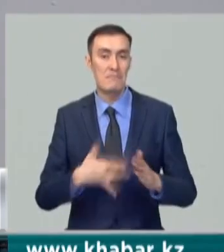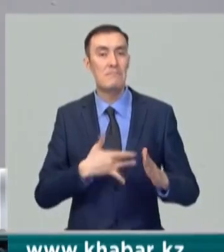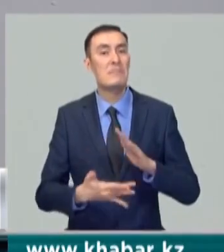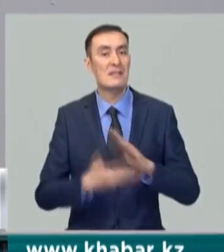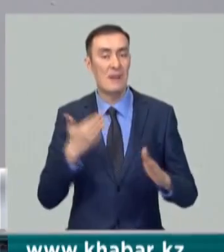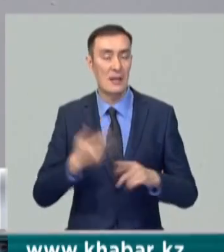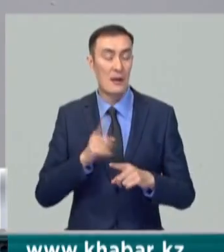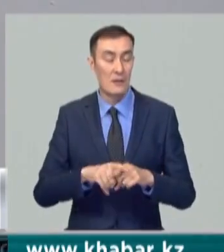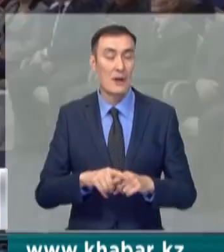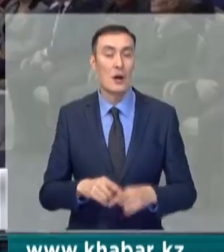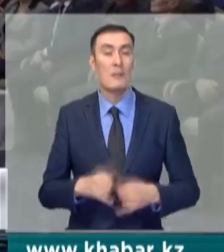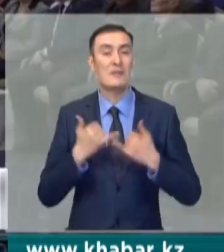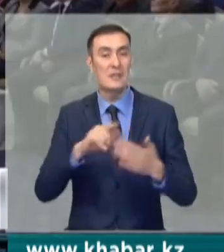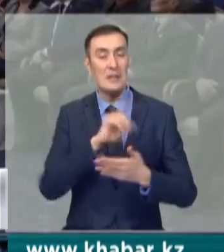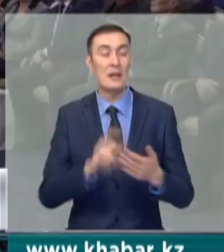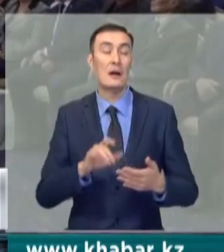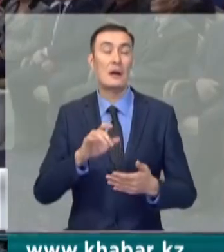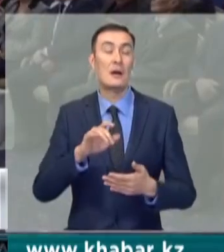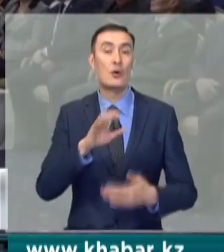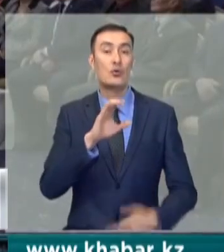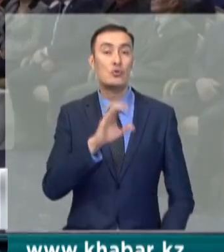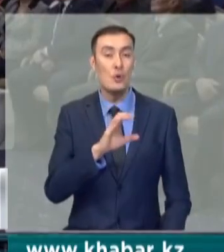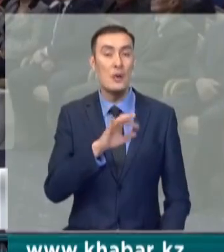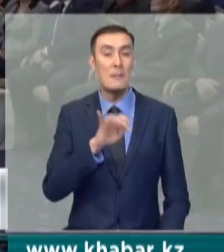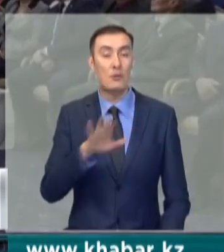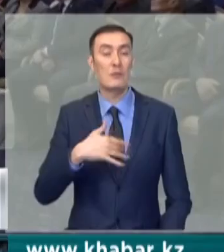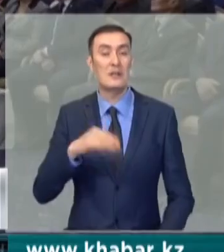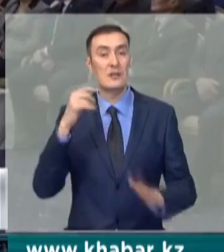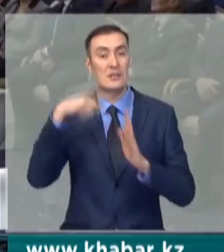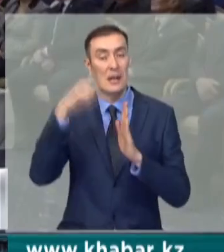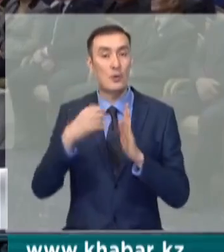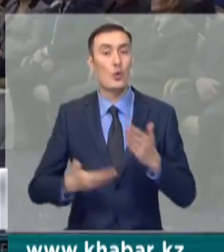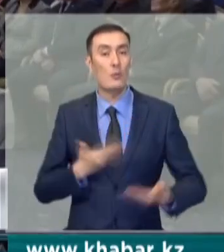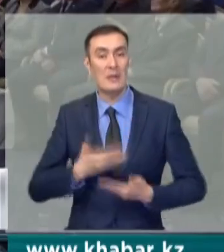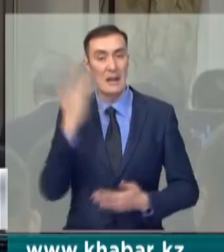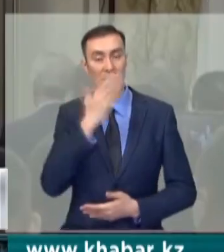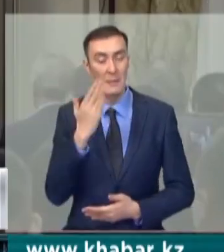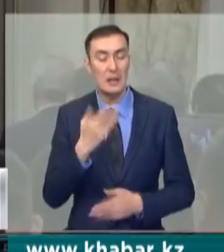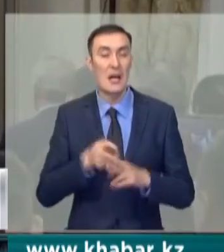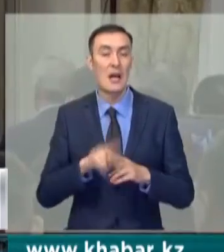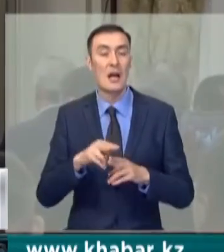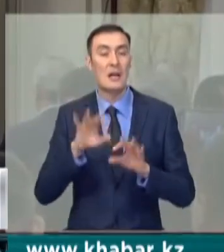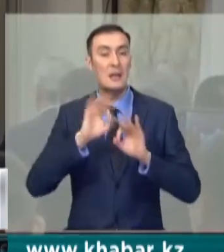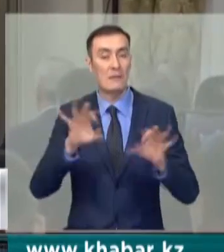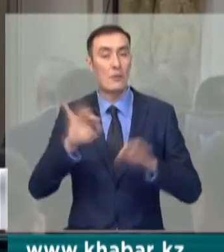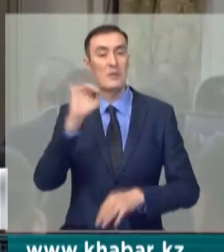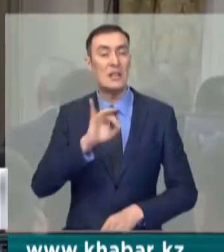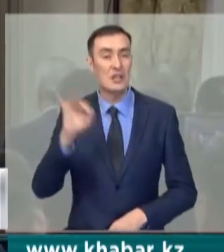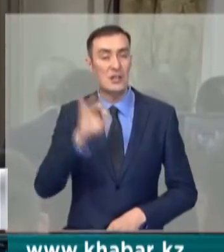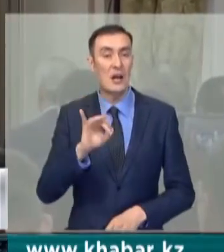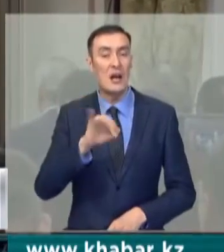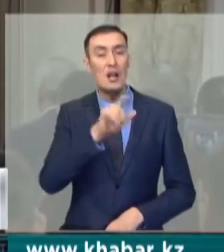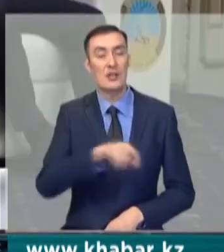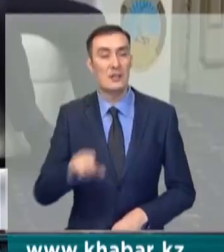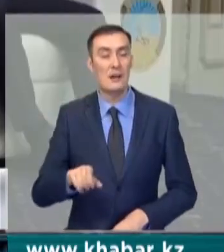Олжасу Сулейменову посвятили не только центр. В его честь выпущен документальный фильм. Это одна из 100 короткометражных кинолент об исторических